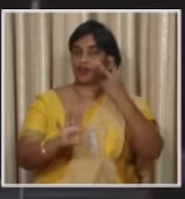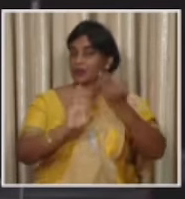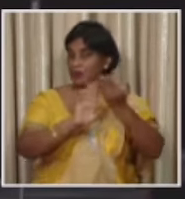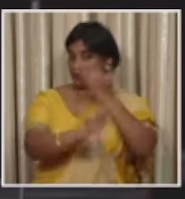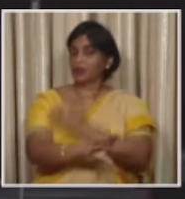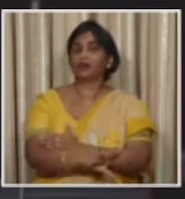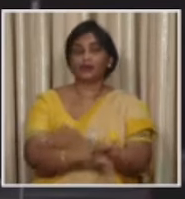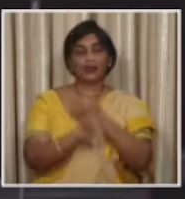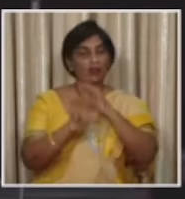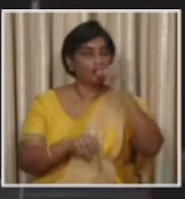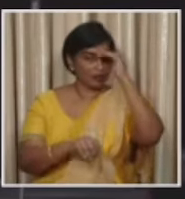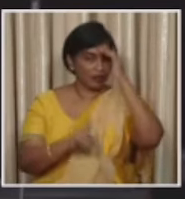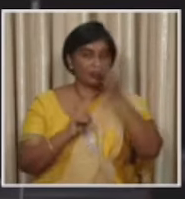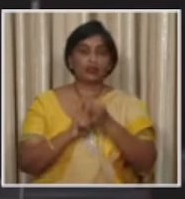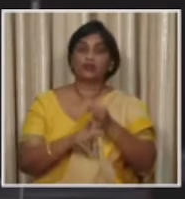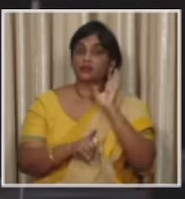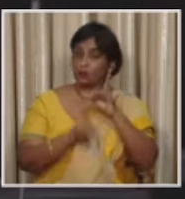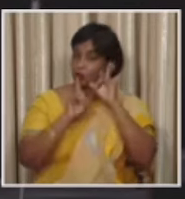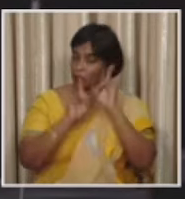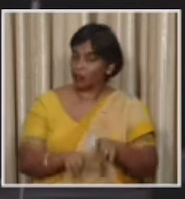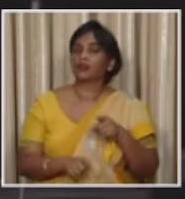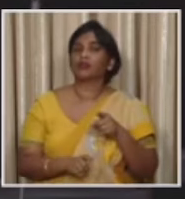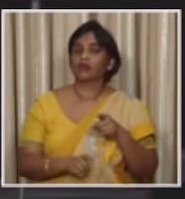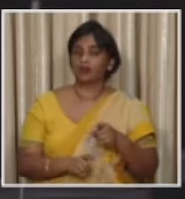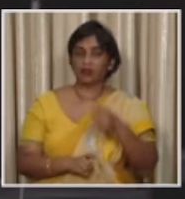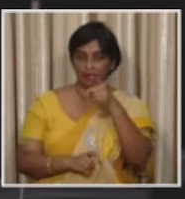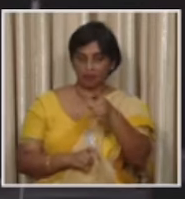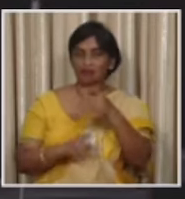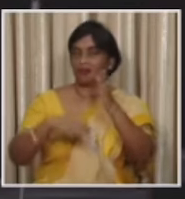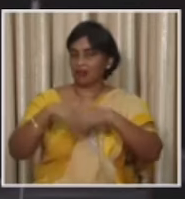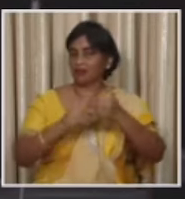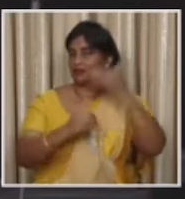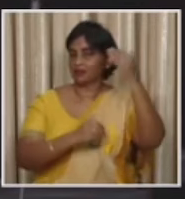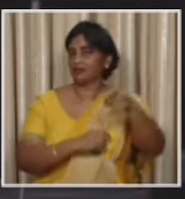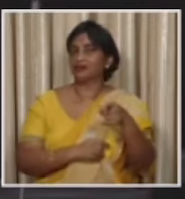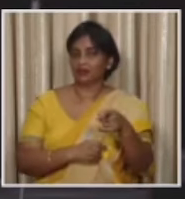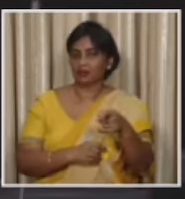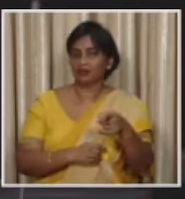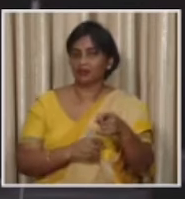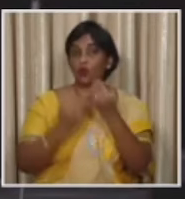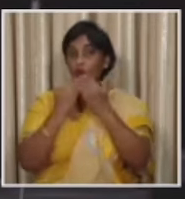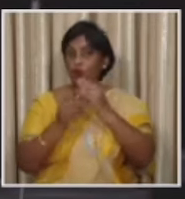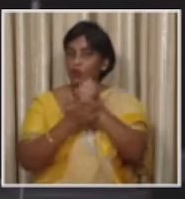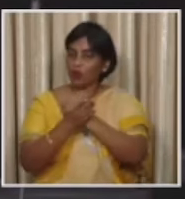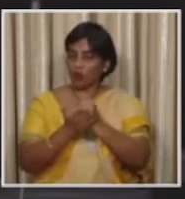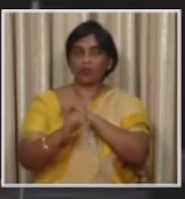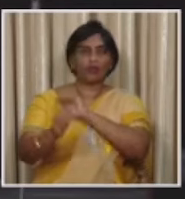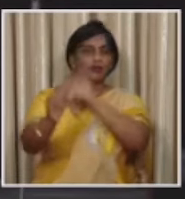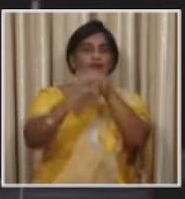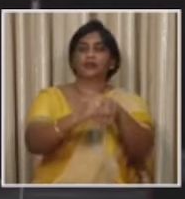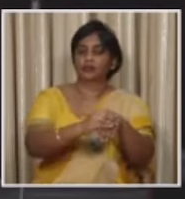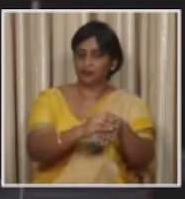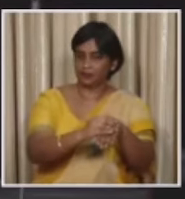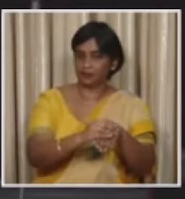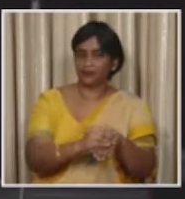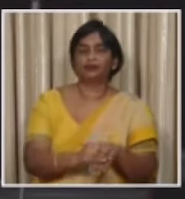කලින් හිටපු නායක ජනාධිපතිතුමාට වෙච්ච ඉරණම ඔබතුමාලට අත් වෙන්න වැඩි කාලයක් යන්නේ නැහැ. එතුමාට උපදෙස් දීපු සියලු දෙනා අද ඔබතුමාලගේ